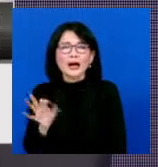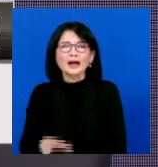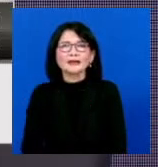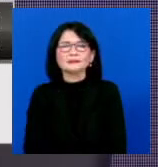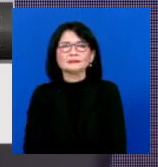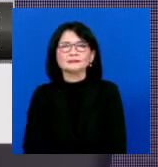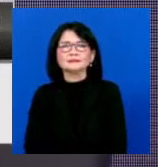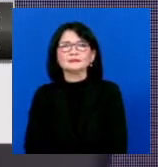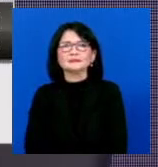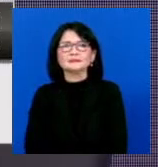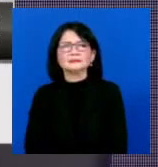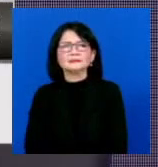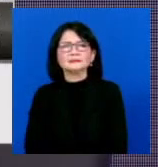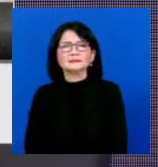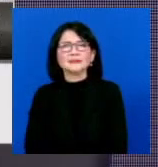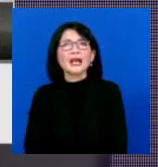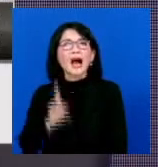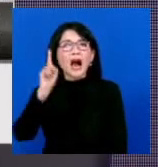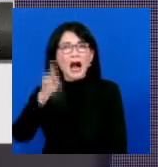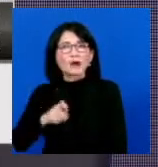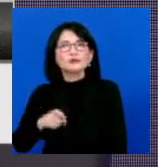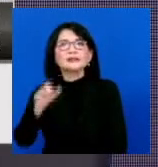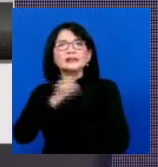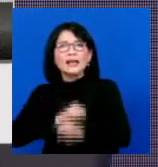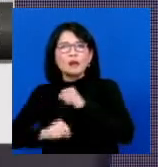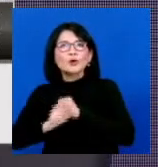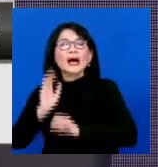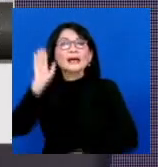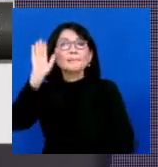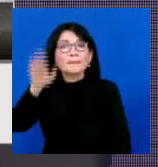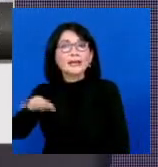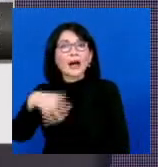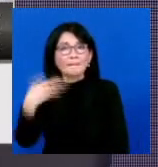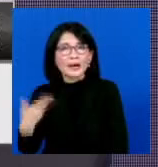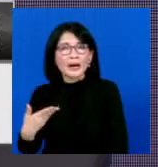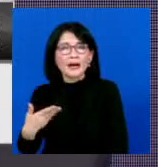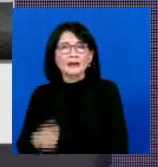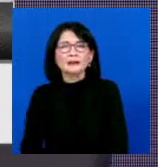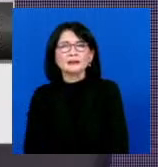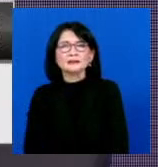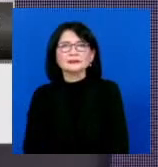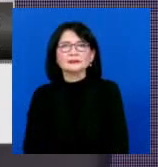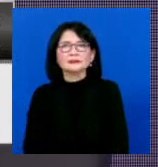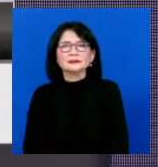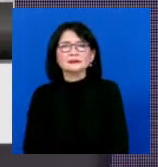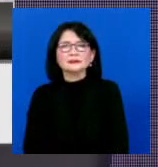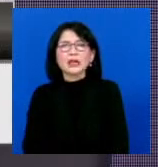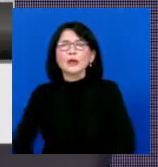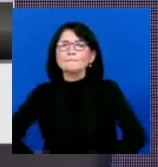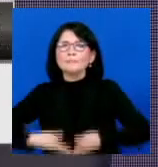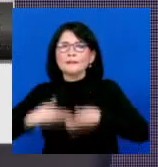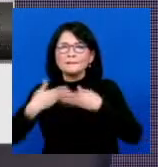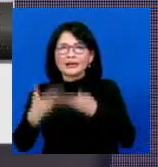kota hal-hal yang harus kita lakukan ke depan dalam strategi yaitu kita memberikan